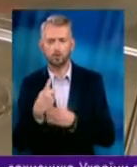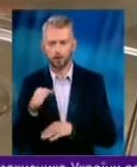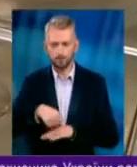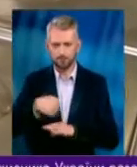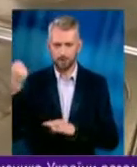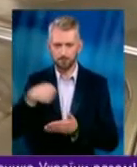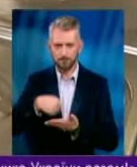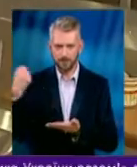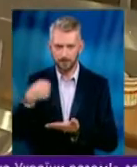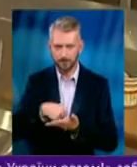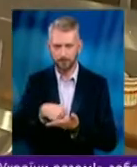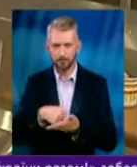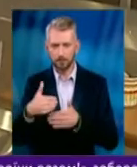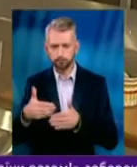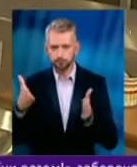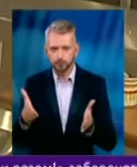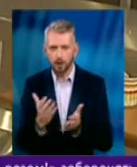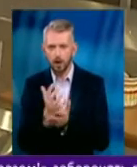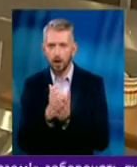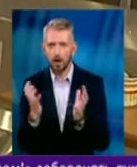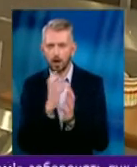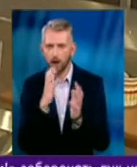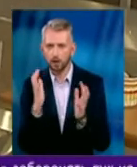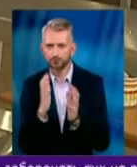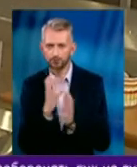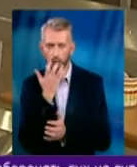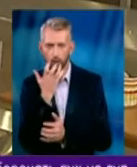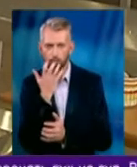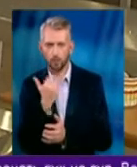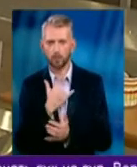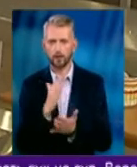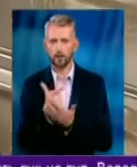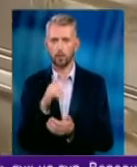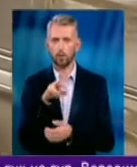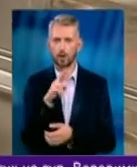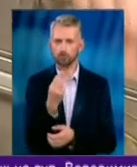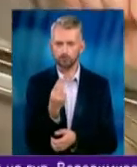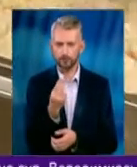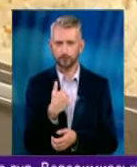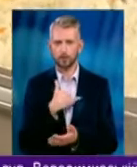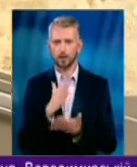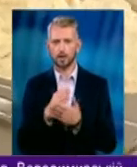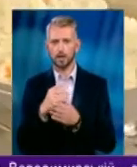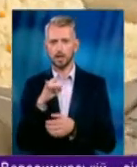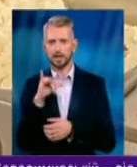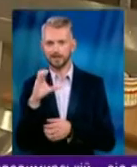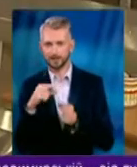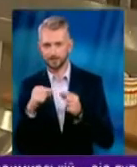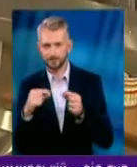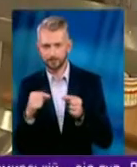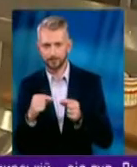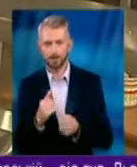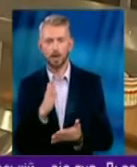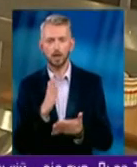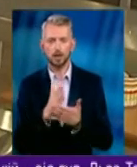мармітів – ємностей, які зберігають страви гарячими. У нас є гуляш, у нас є рис,